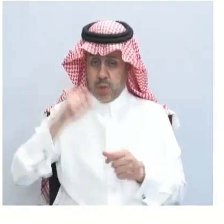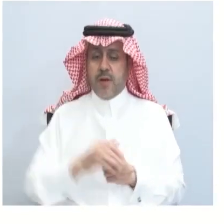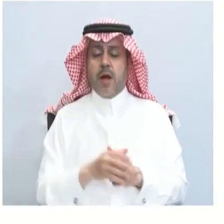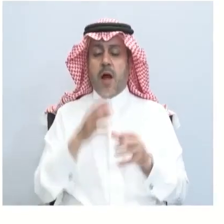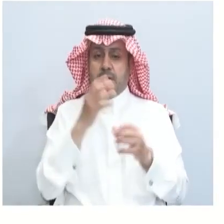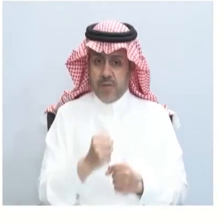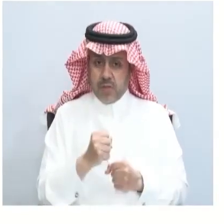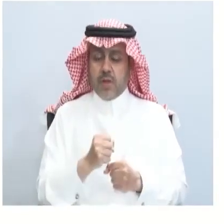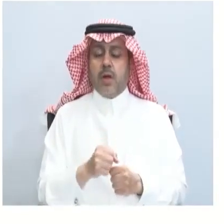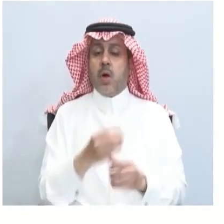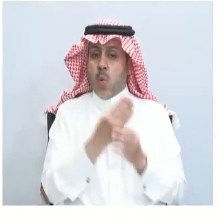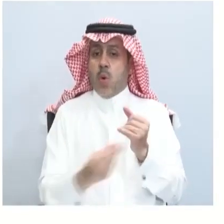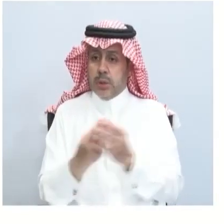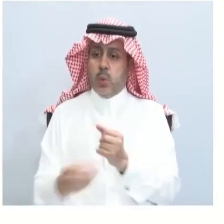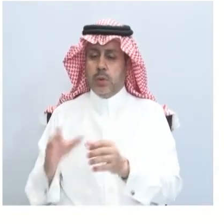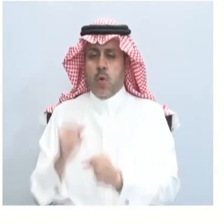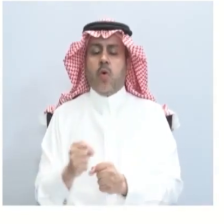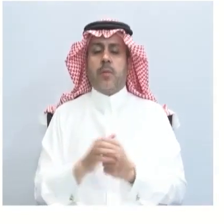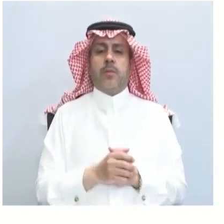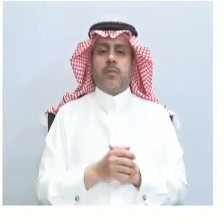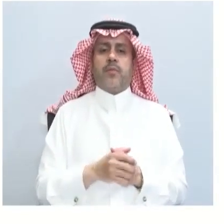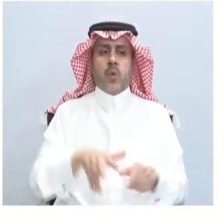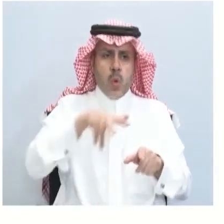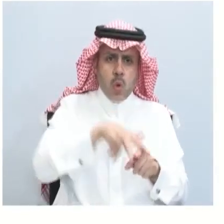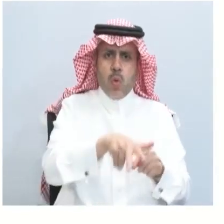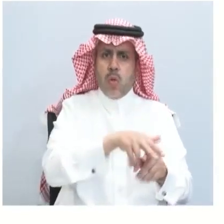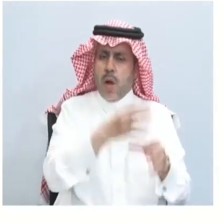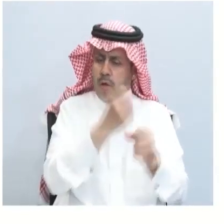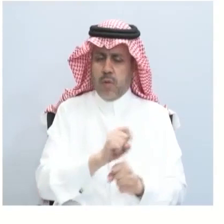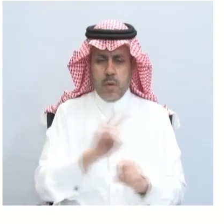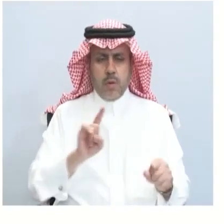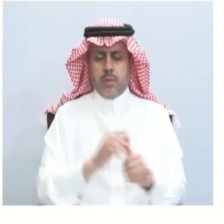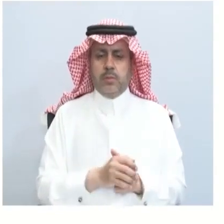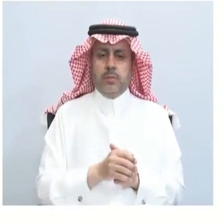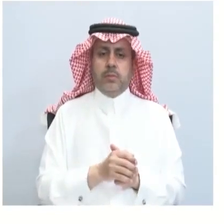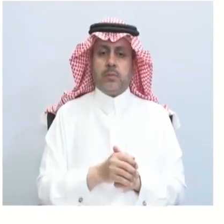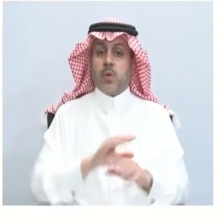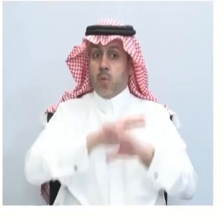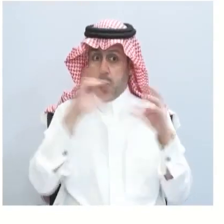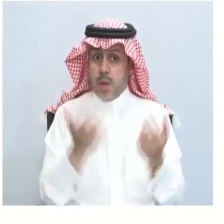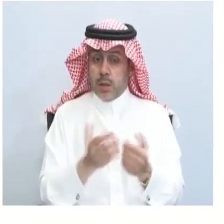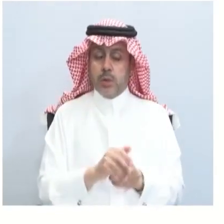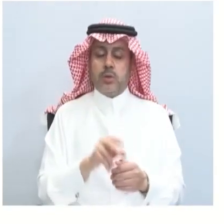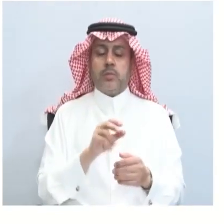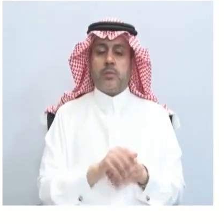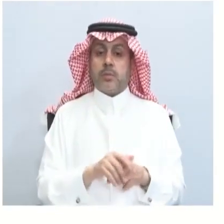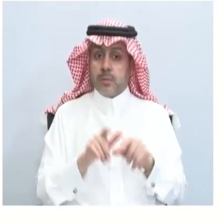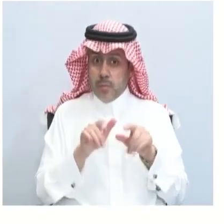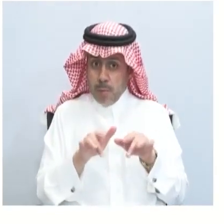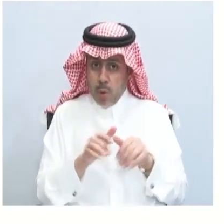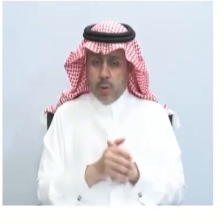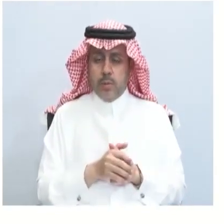تحفظ حقوق الطفل وتحميه من كل اشكال الايذاء والاهمال كل ذلك رجع اليه في زياره هذا